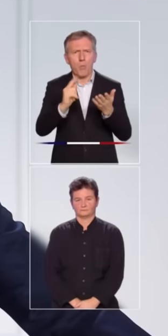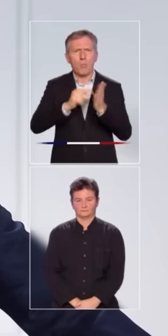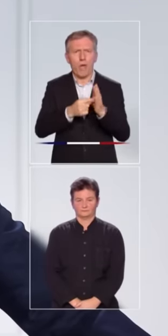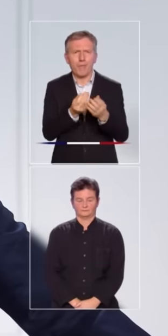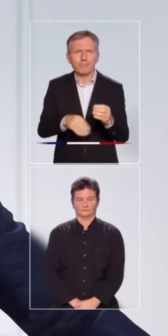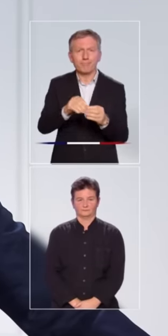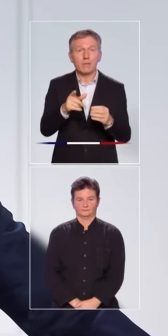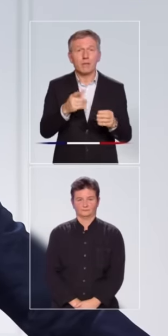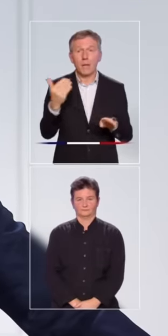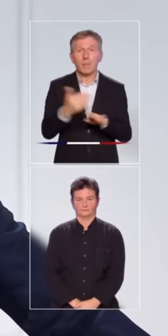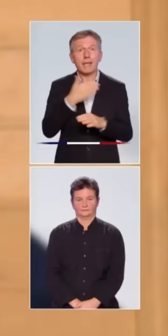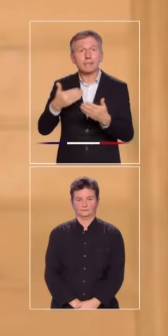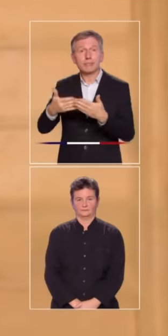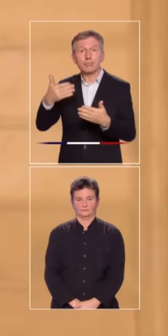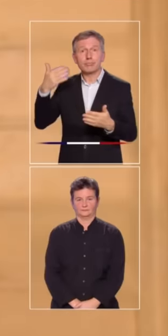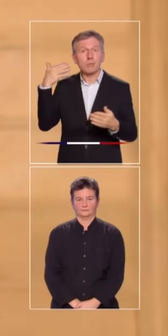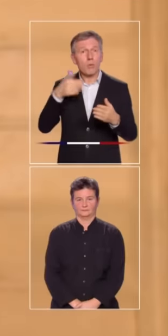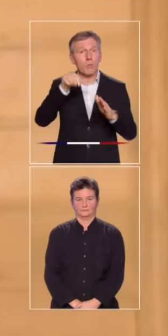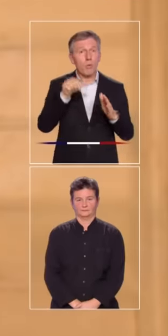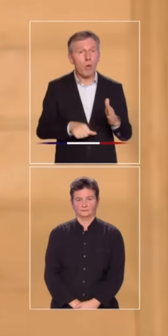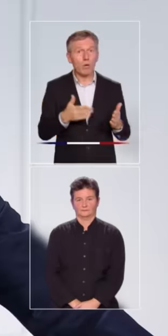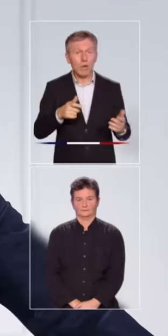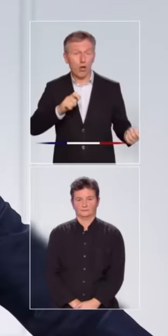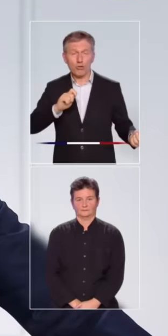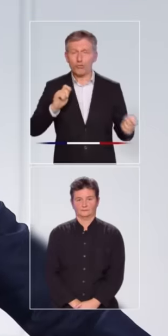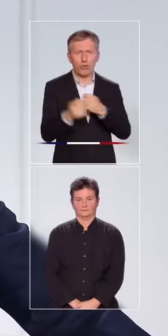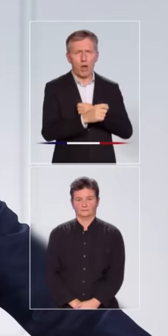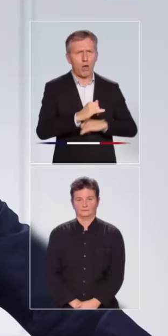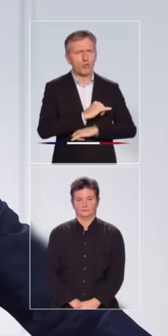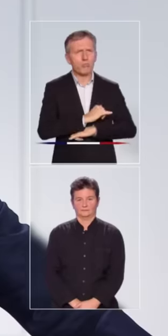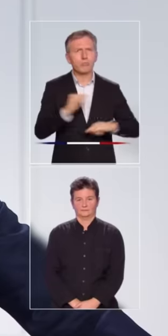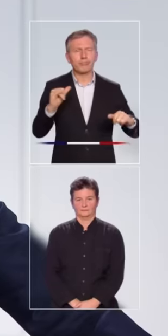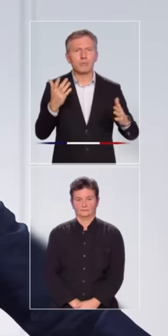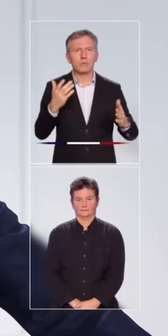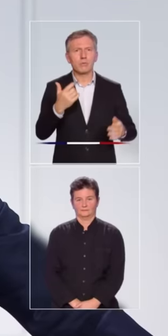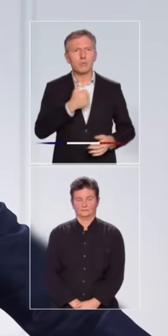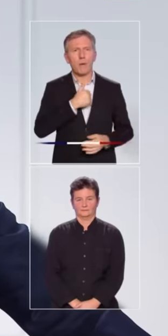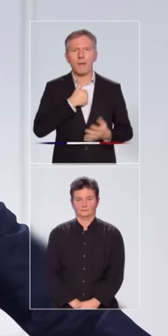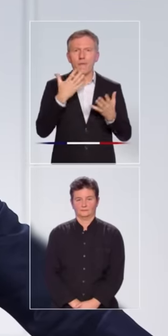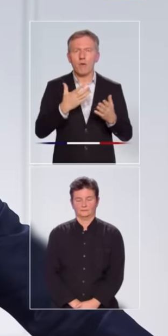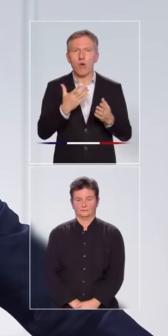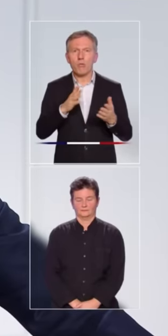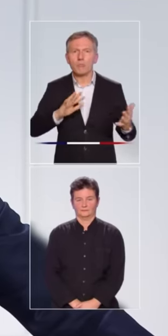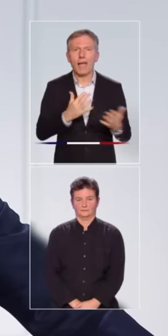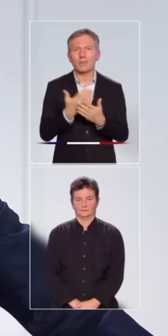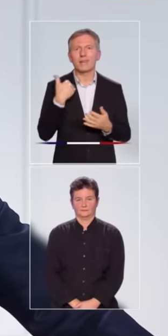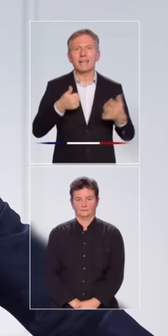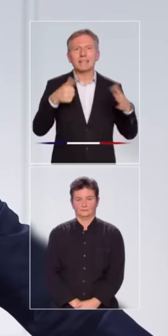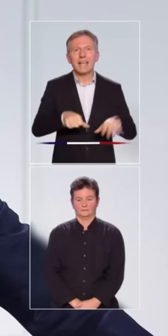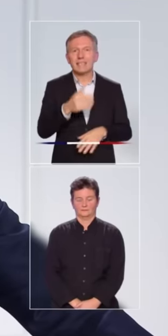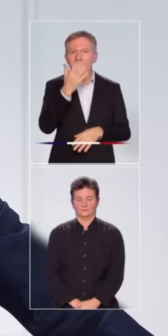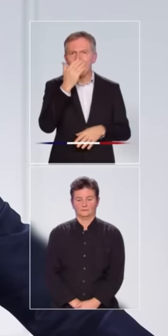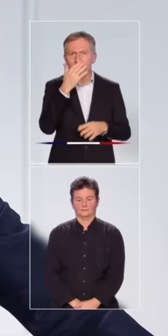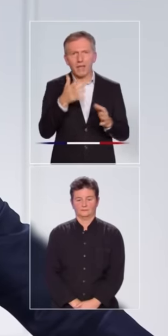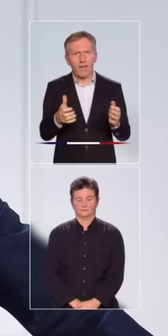que ce qui s'est passé ces derniers mois est un changement profond. Et ce sursaut que j'ai appelé de mes voeux dès le 16 février aux